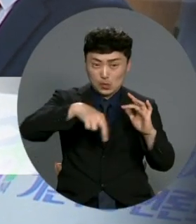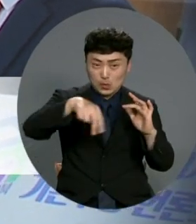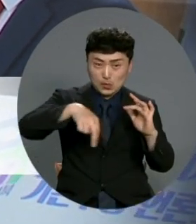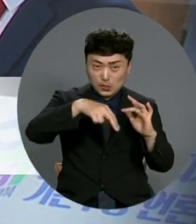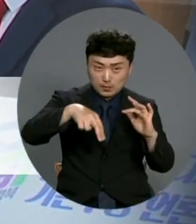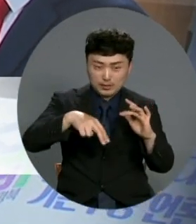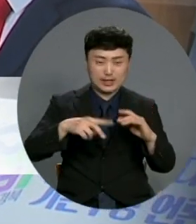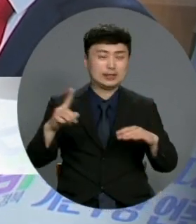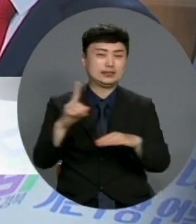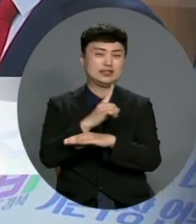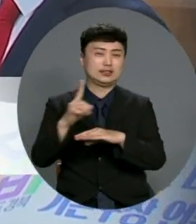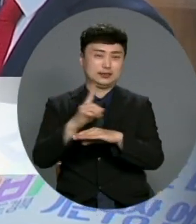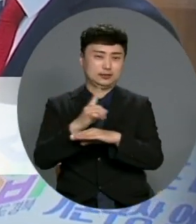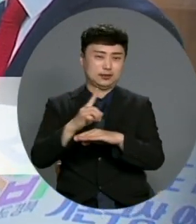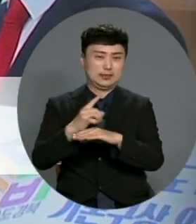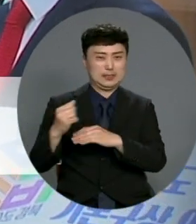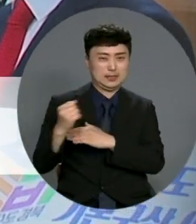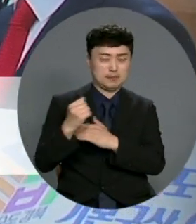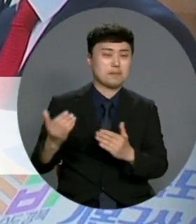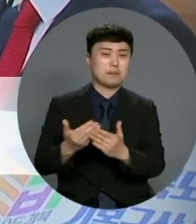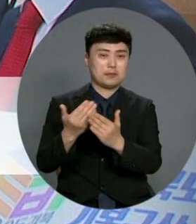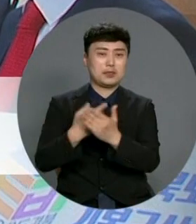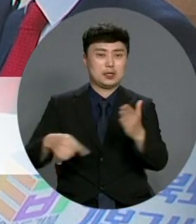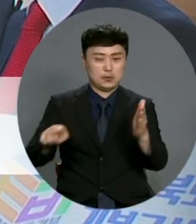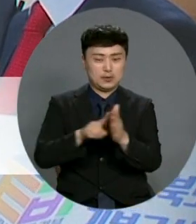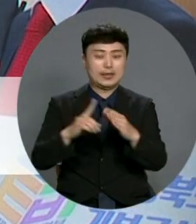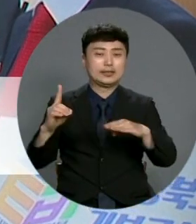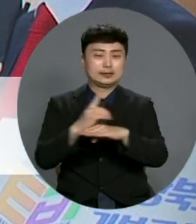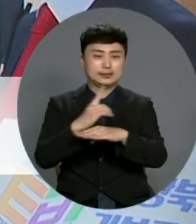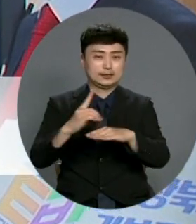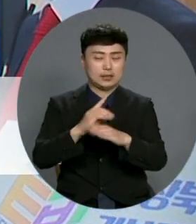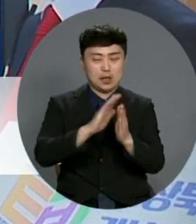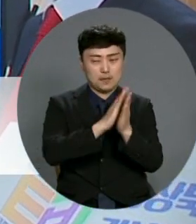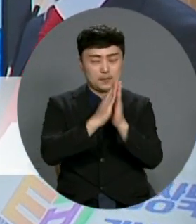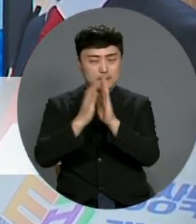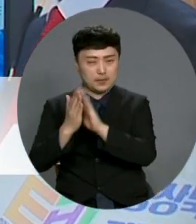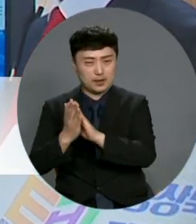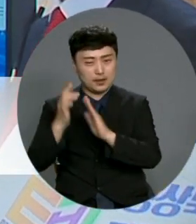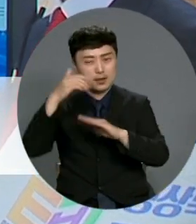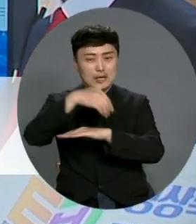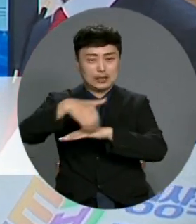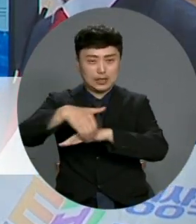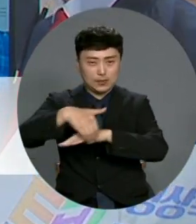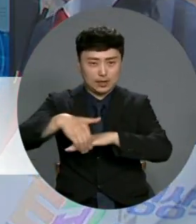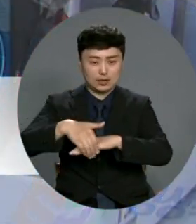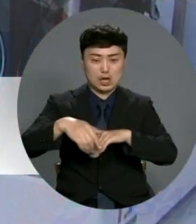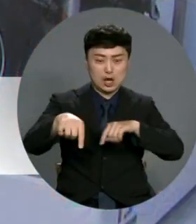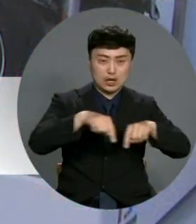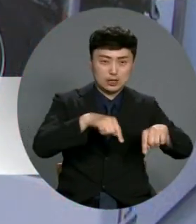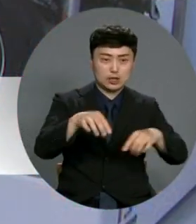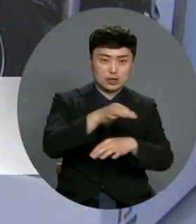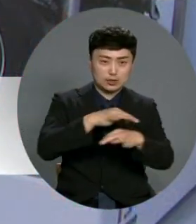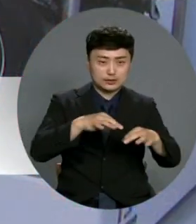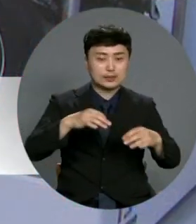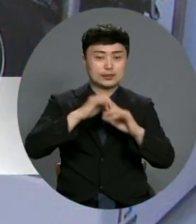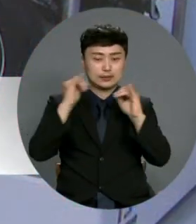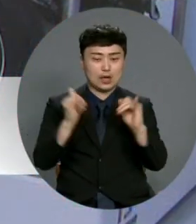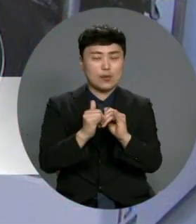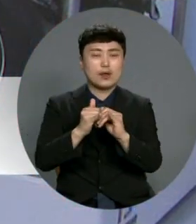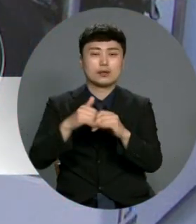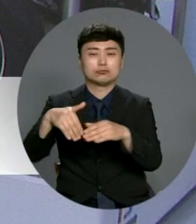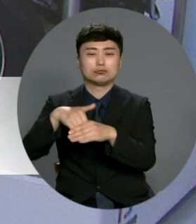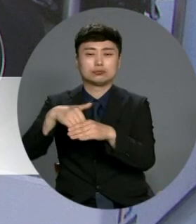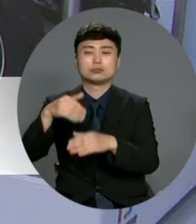디지털 산업에서 찾기로 하고 디지털 대전환 구상을 발표했습니다. 경제와 사회, 문화, 복지